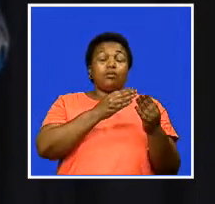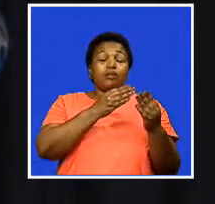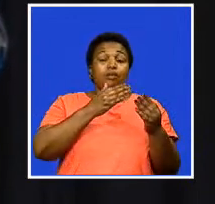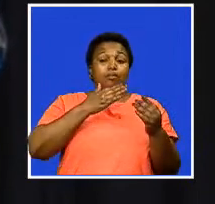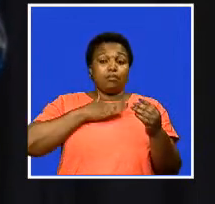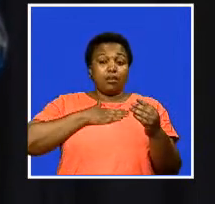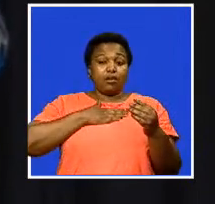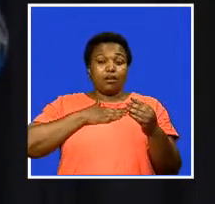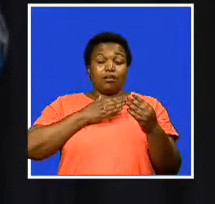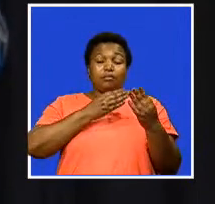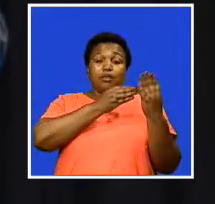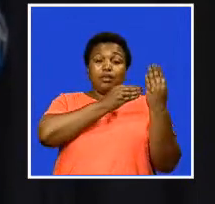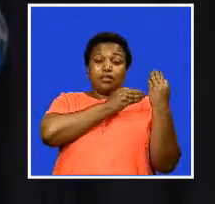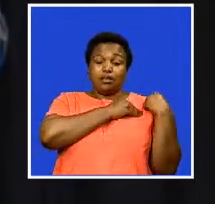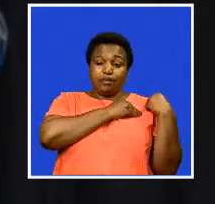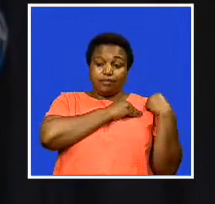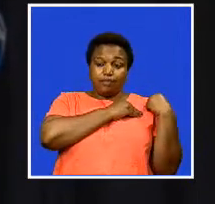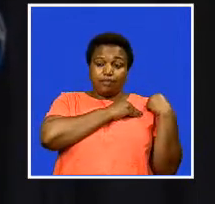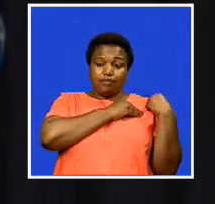phinze